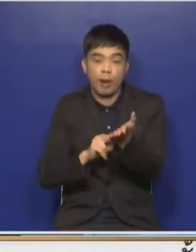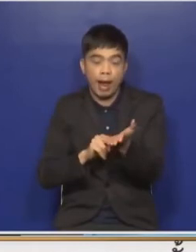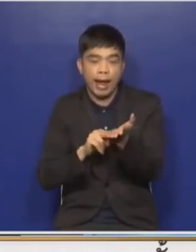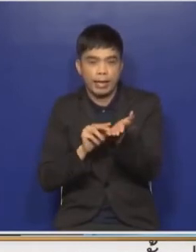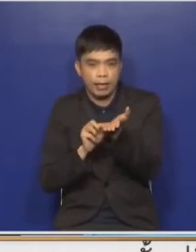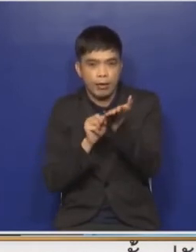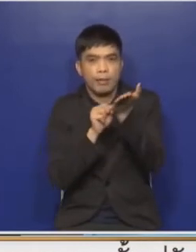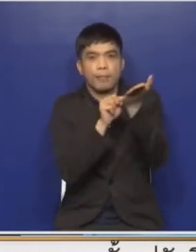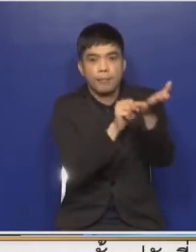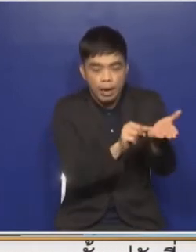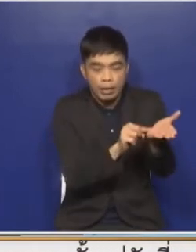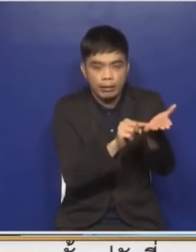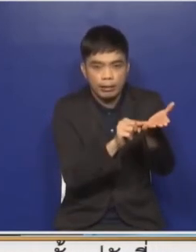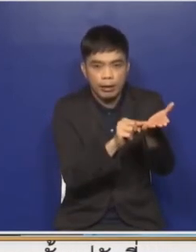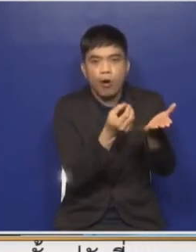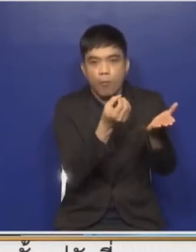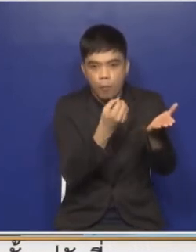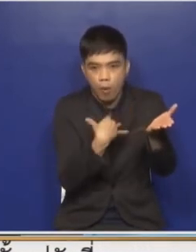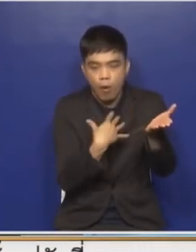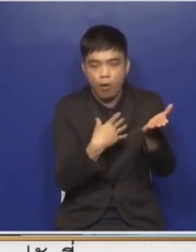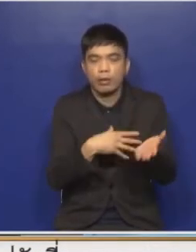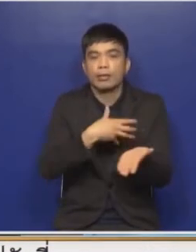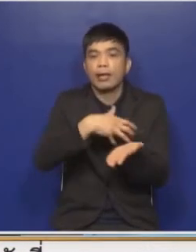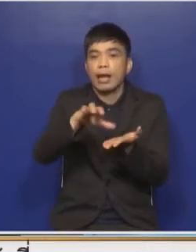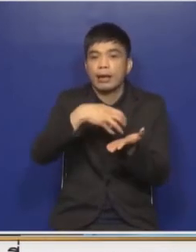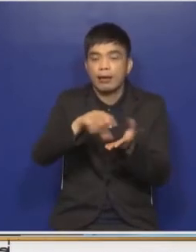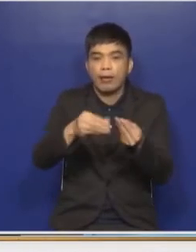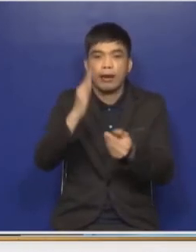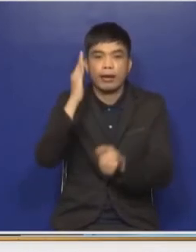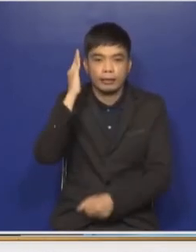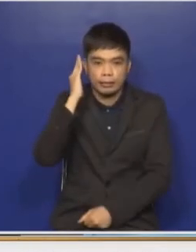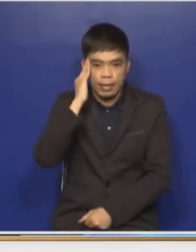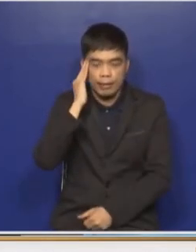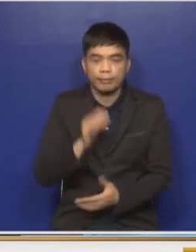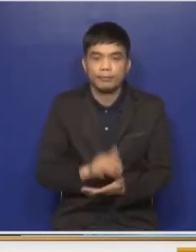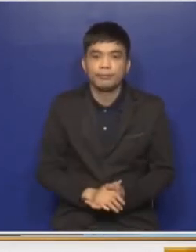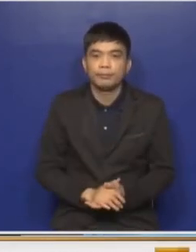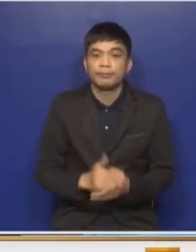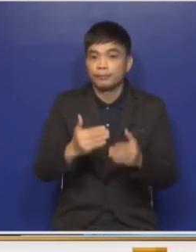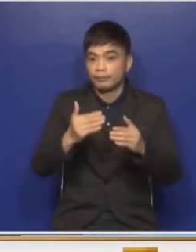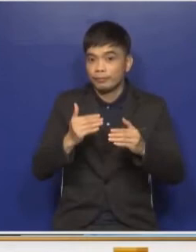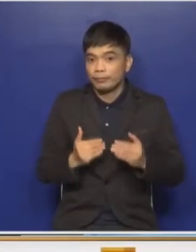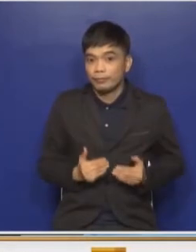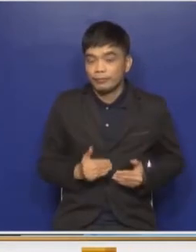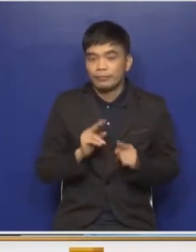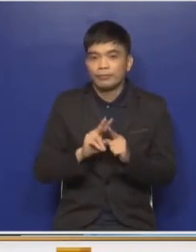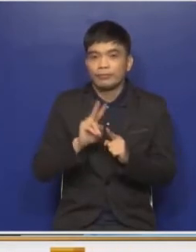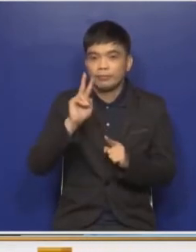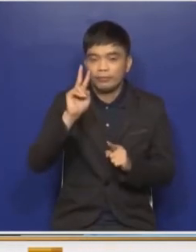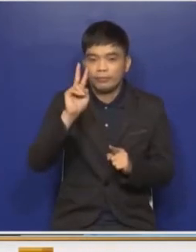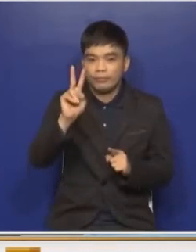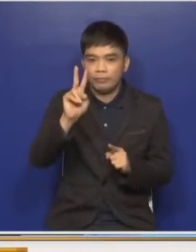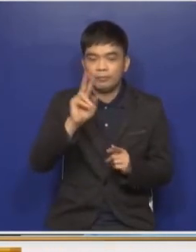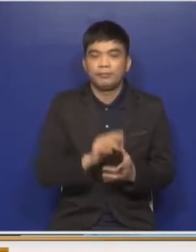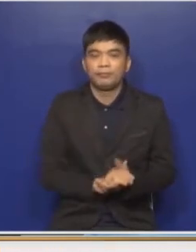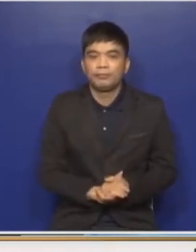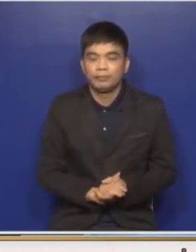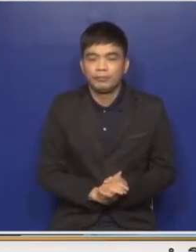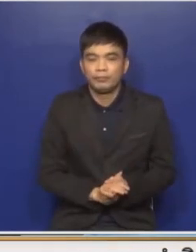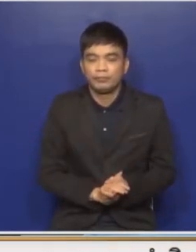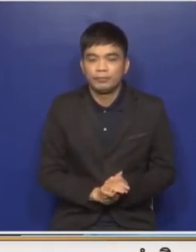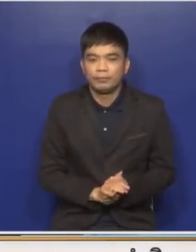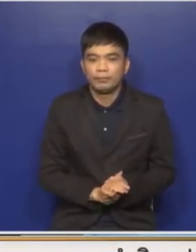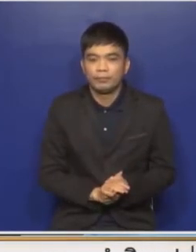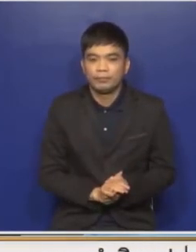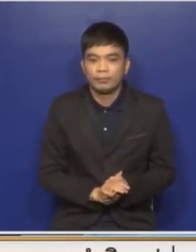ธนิตศรีคำภามีหนังสือแจ้งมากับผมจะนำเสนอให้ท่านประธานต่อไปเรื่องที่2ครับคือเรื่องได้รับการร้องเรียนจาก